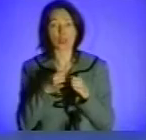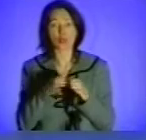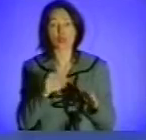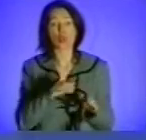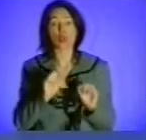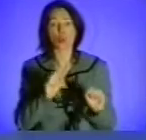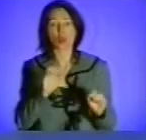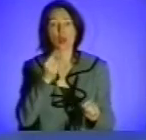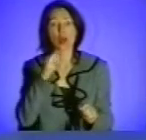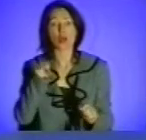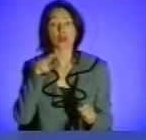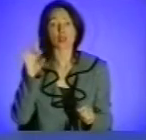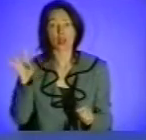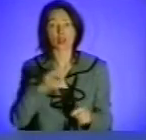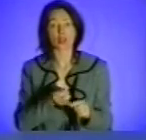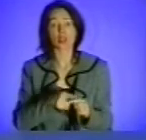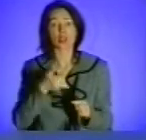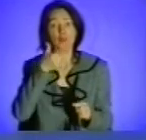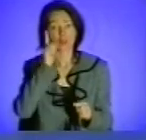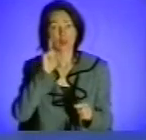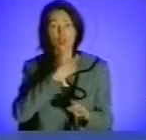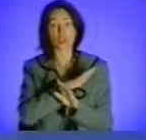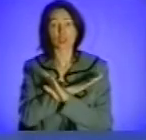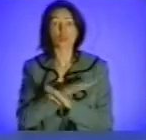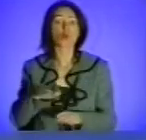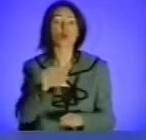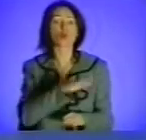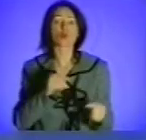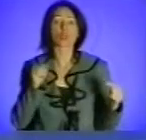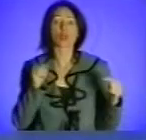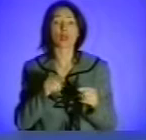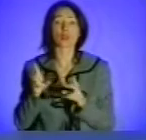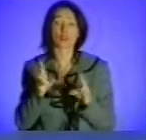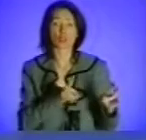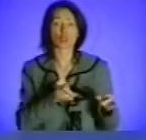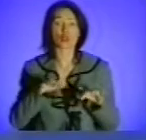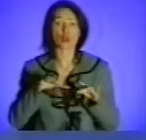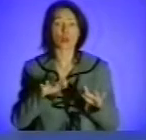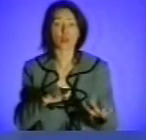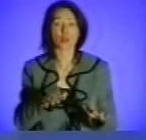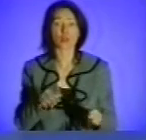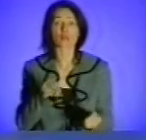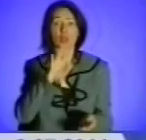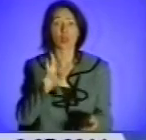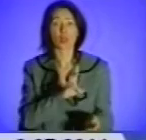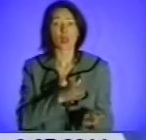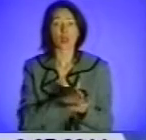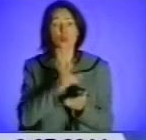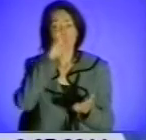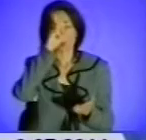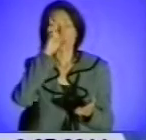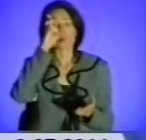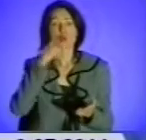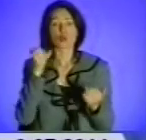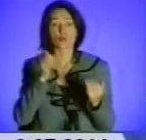після вчора загинув у зоні антитерористичної операції. Пана Хиду відправили сьогодні у Теребовлі, Чорткові, селі Товсте